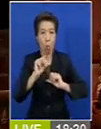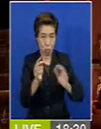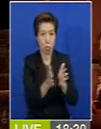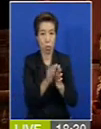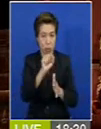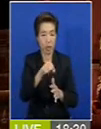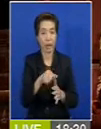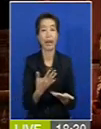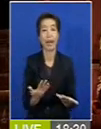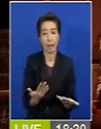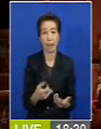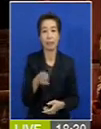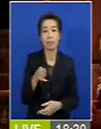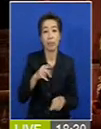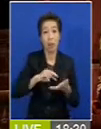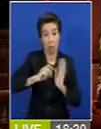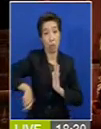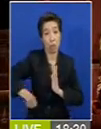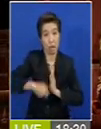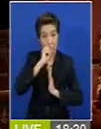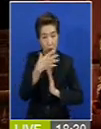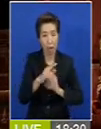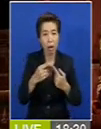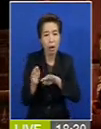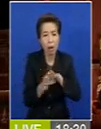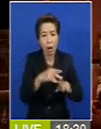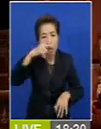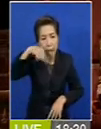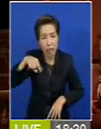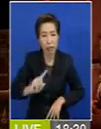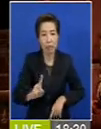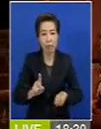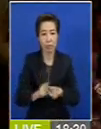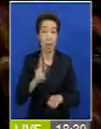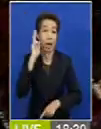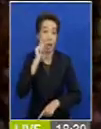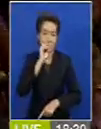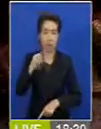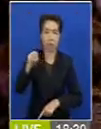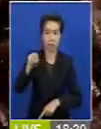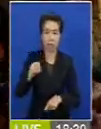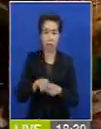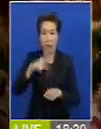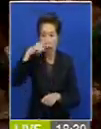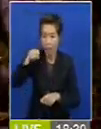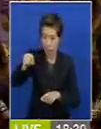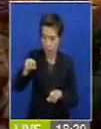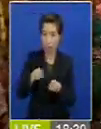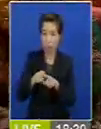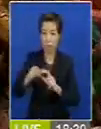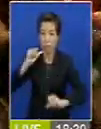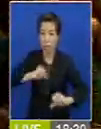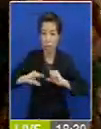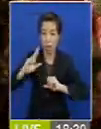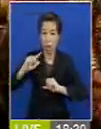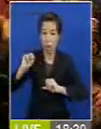ั่นคือความเคลื่อนไหวของฝั่งกัมพูชานะคะส่วนของไทยสื่อกัมพูชาก็รายงานว่าไทยได้เสนอขึ้นทะเบียนการแสดงละคร